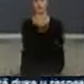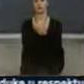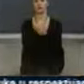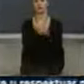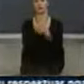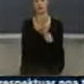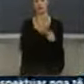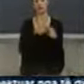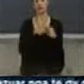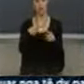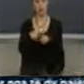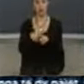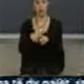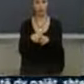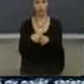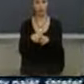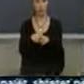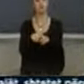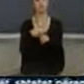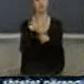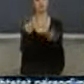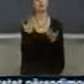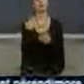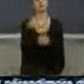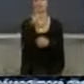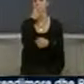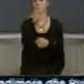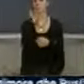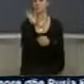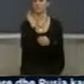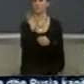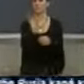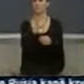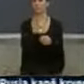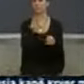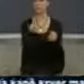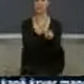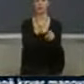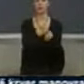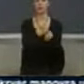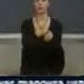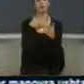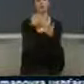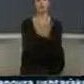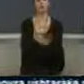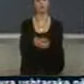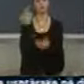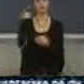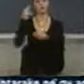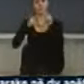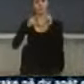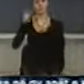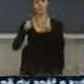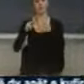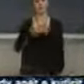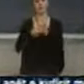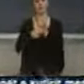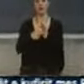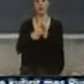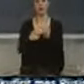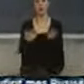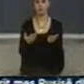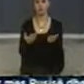të Republikës Kosovës, a jo në përputhje me rekomandimet e rëshikimit strategjek të sektorit